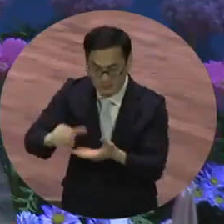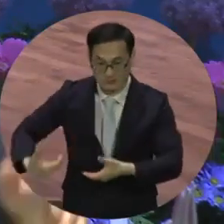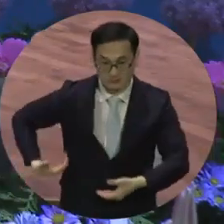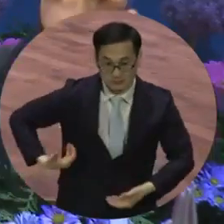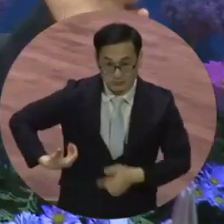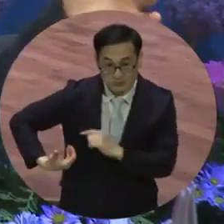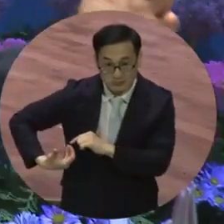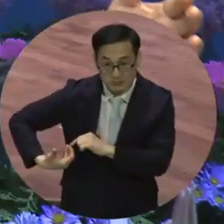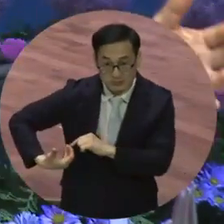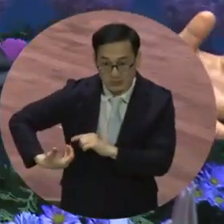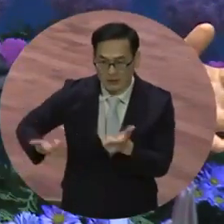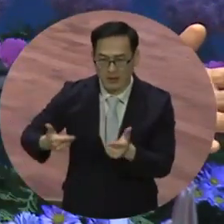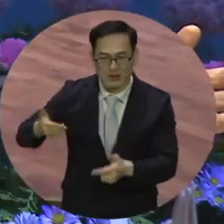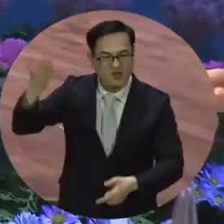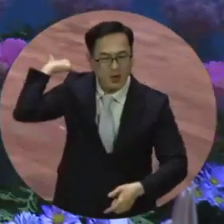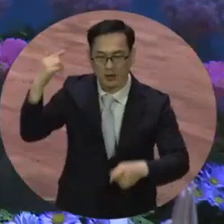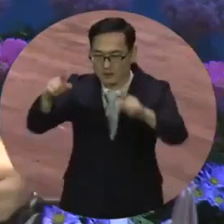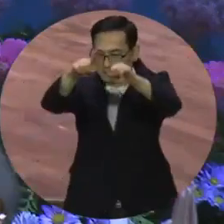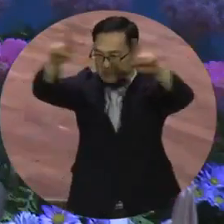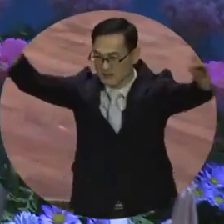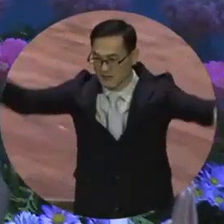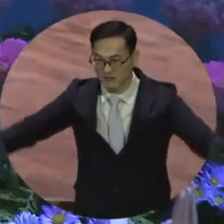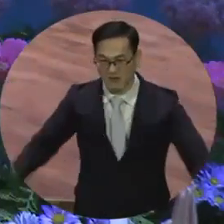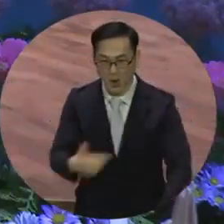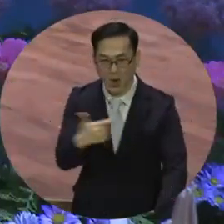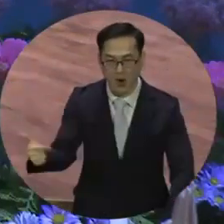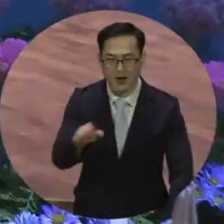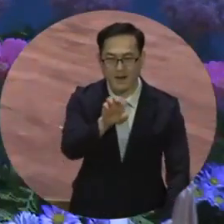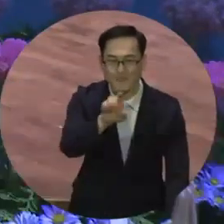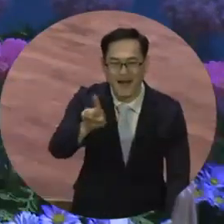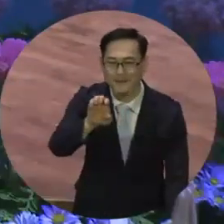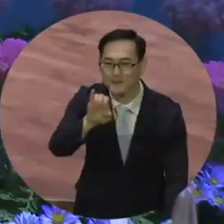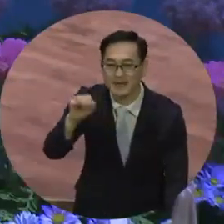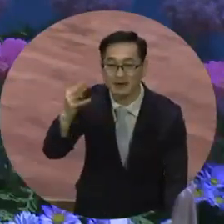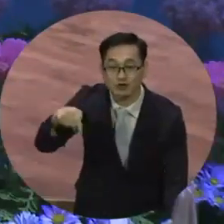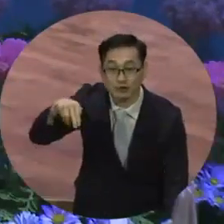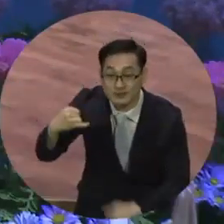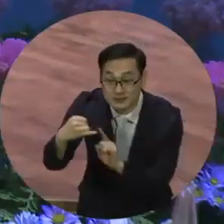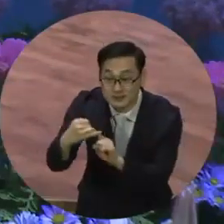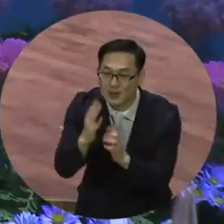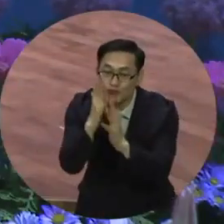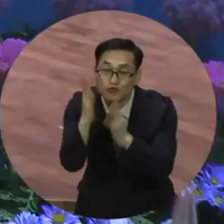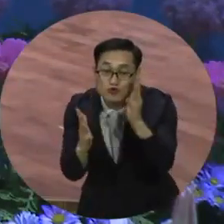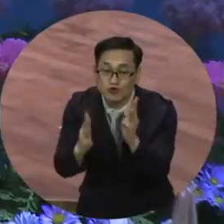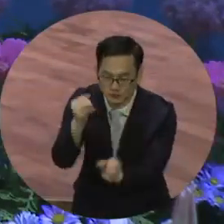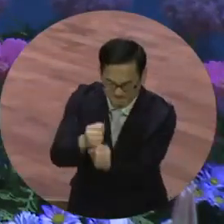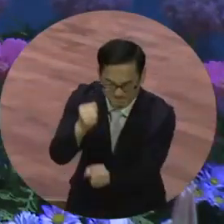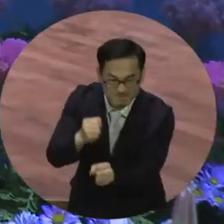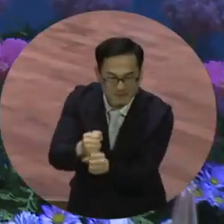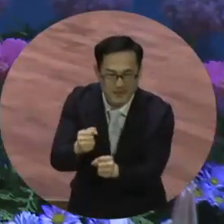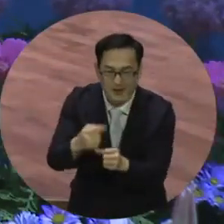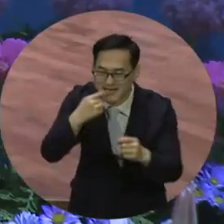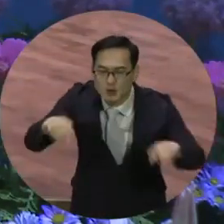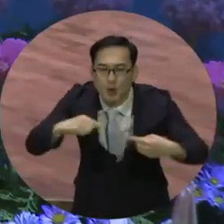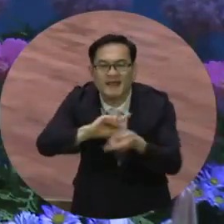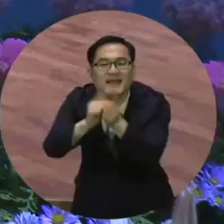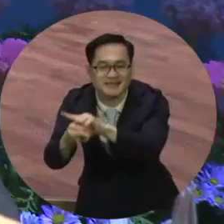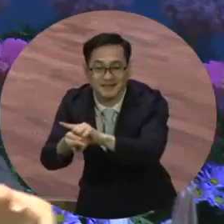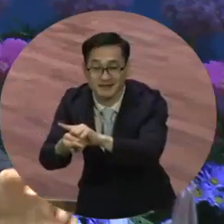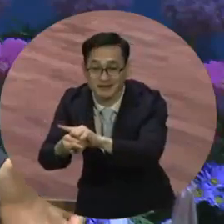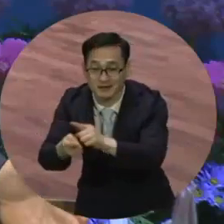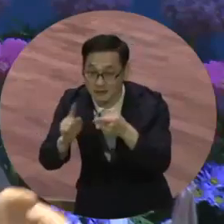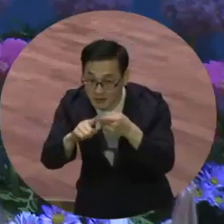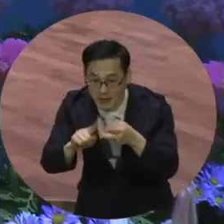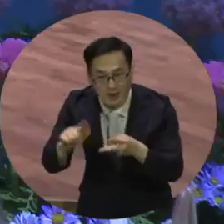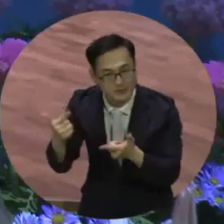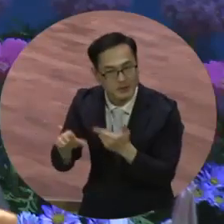때문에 파피루스라고 하는 거, 그리고 이 가죽, 짐승의 가죽에 글을 사용했기 때문에 이